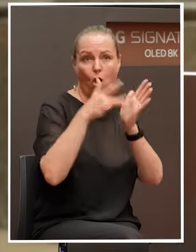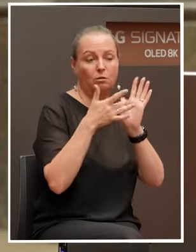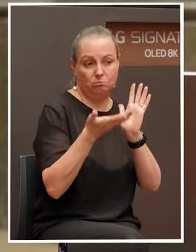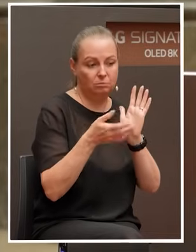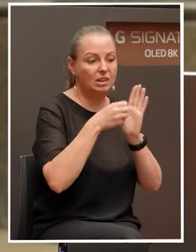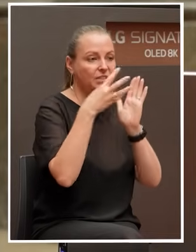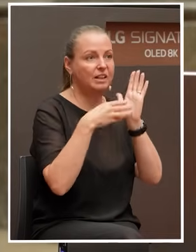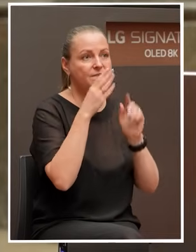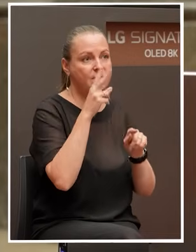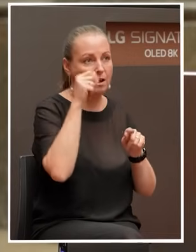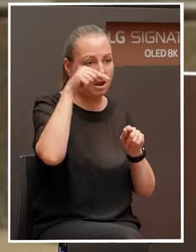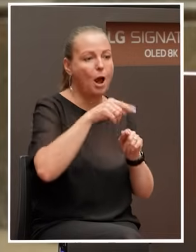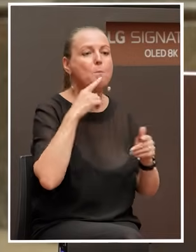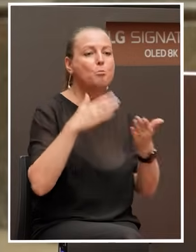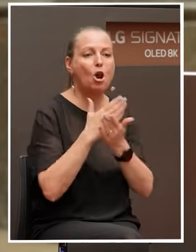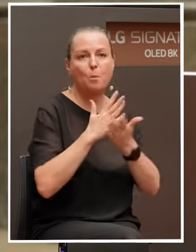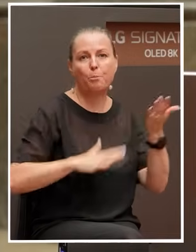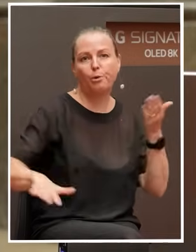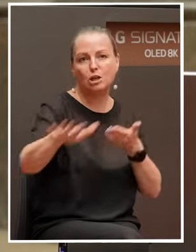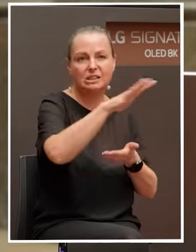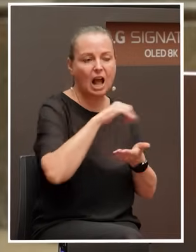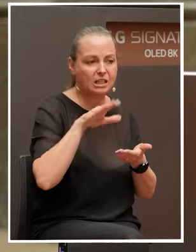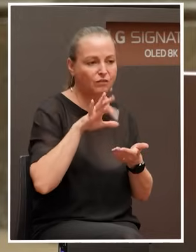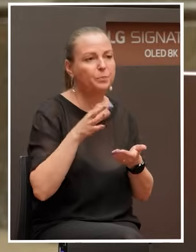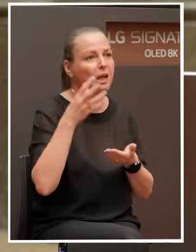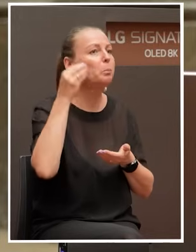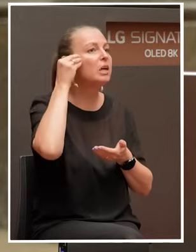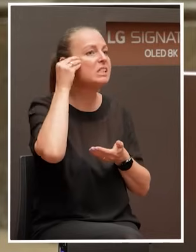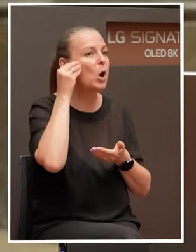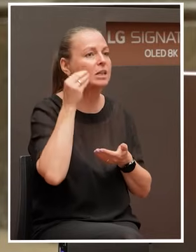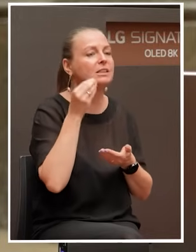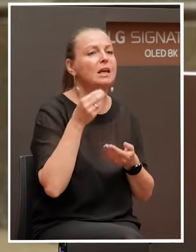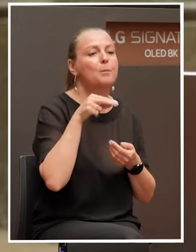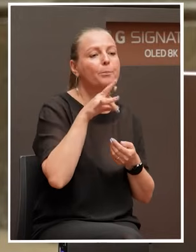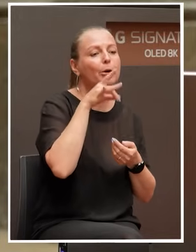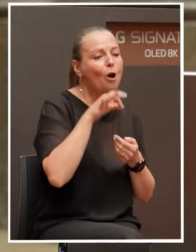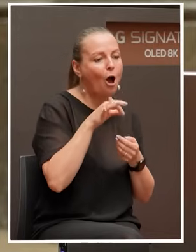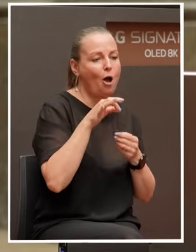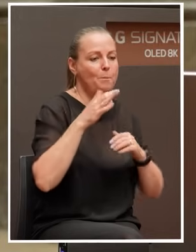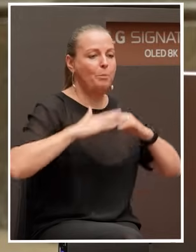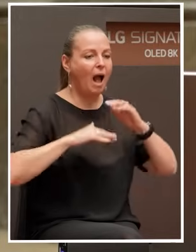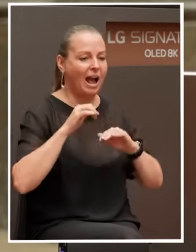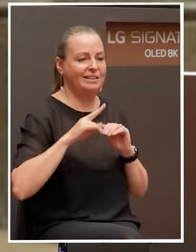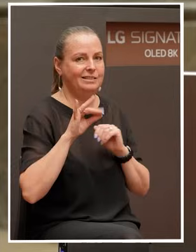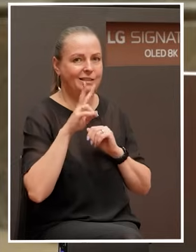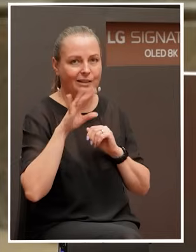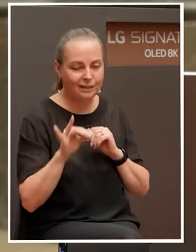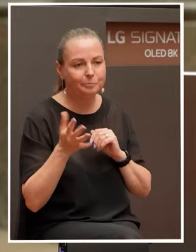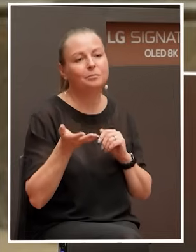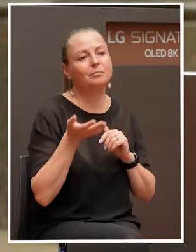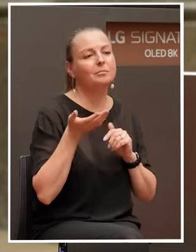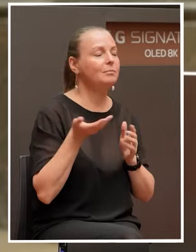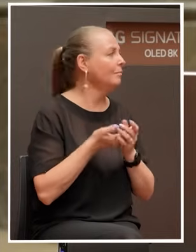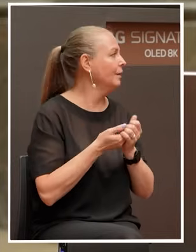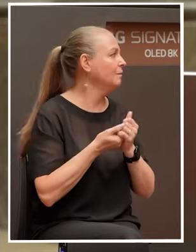века, политическое пространство. Это импрессионисты про практики бытовые. Барфоли